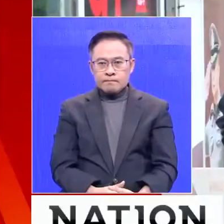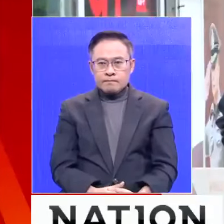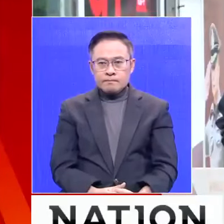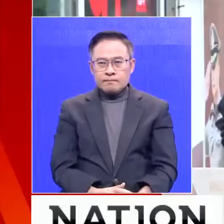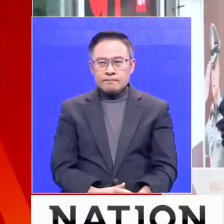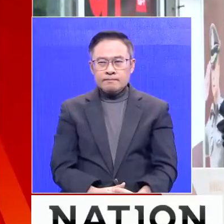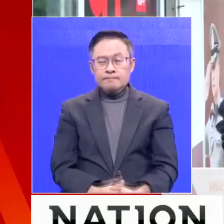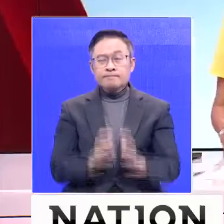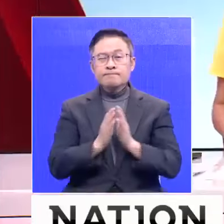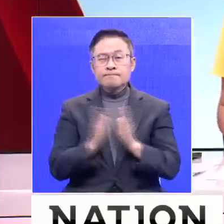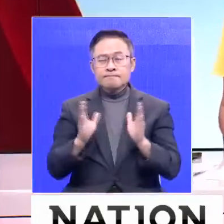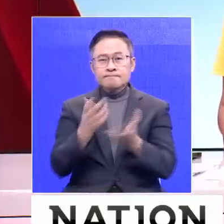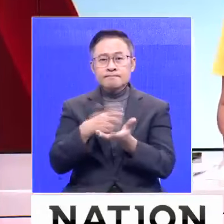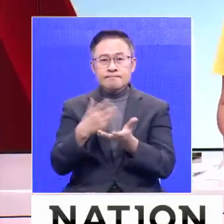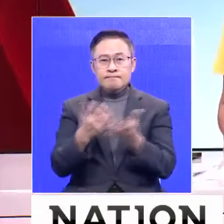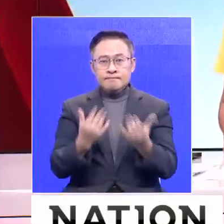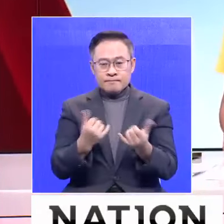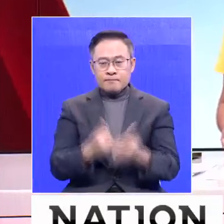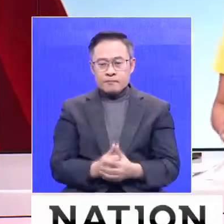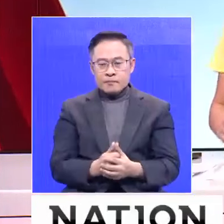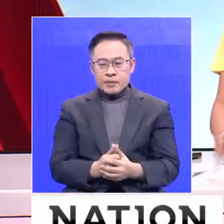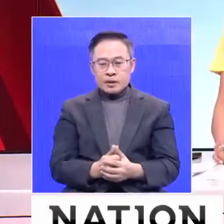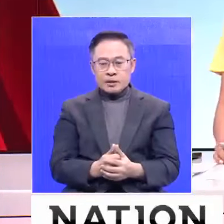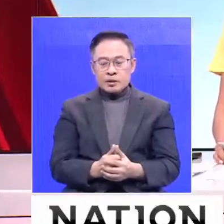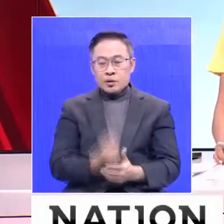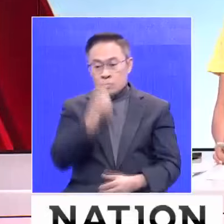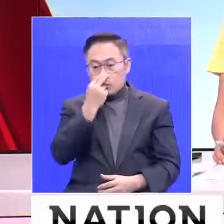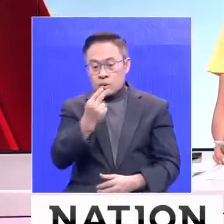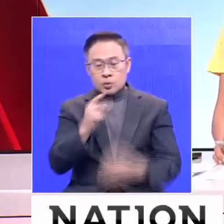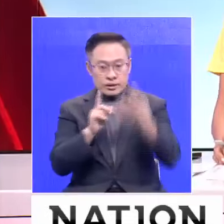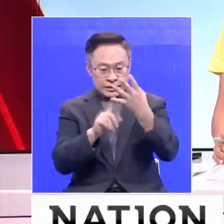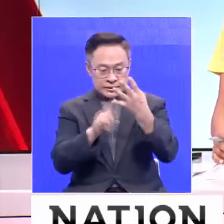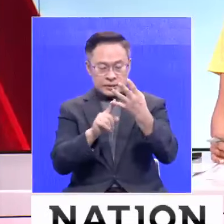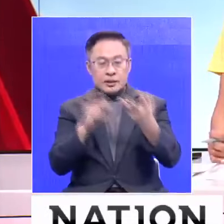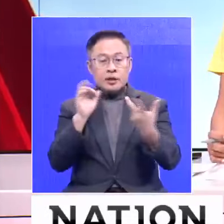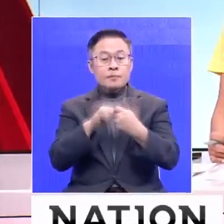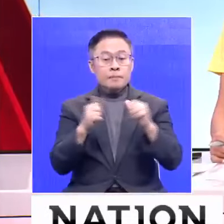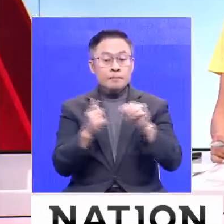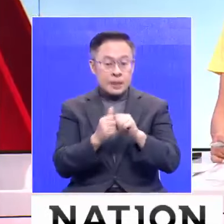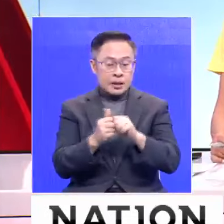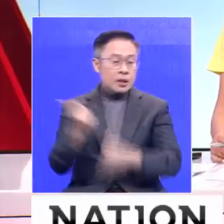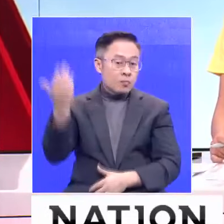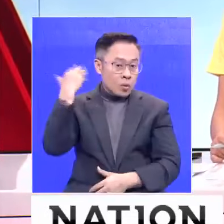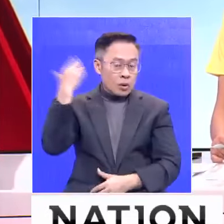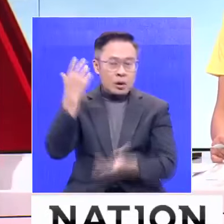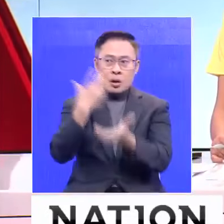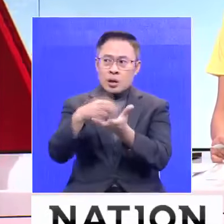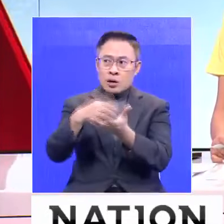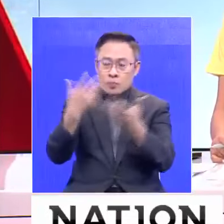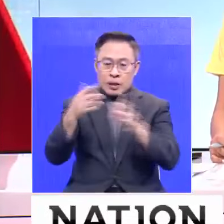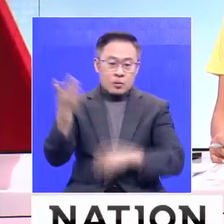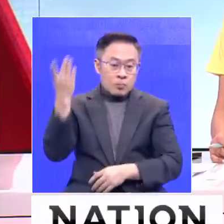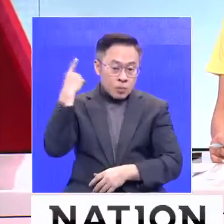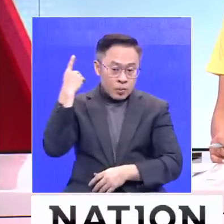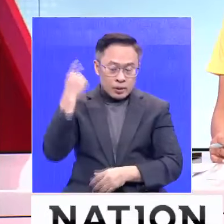ครับขอบคุณครับคุณอโนไทยครับมาตามต่ออีกหนึ่งคดีครับที่เคยออกในช่วงล้วงข่าวของเราด้วยเนี่ยนะ